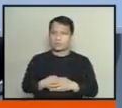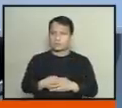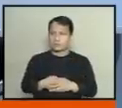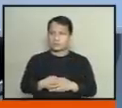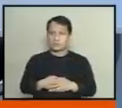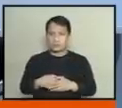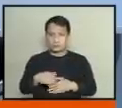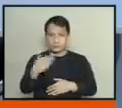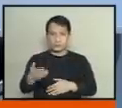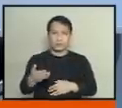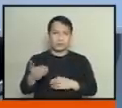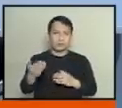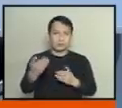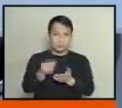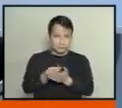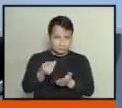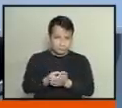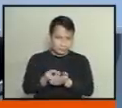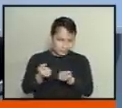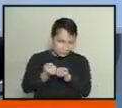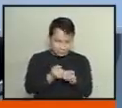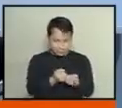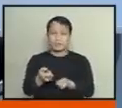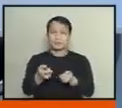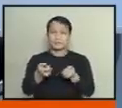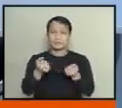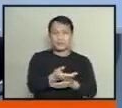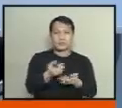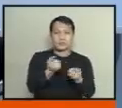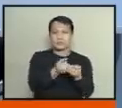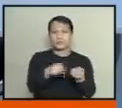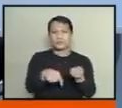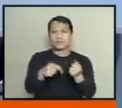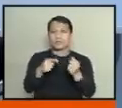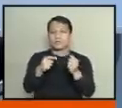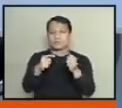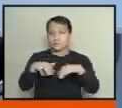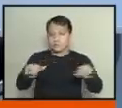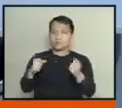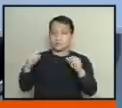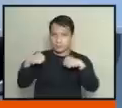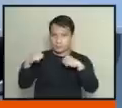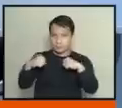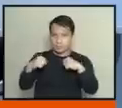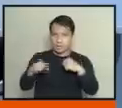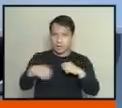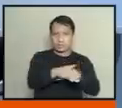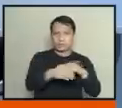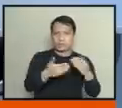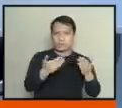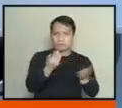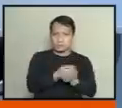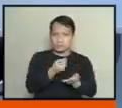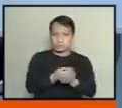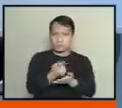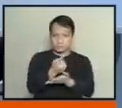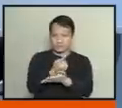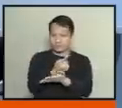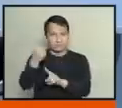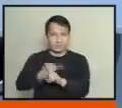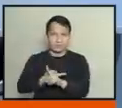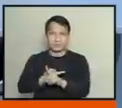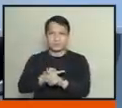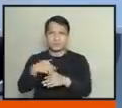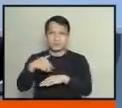para doon po sa pera na isusuporta niya sa dalawang bata. At kung paano yung padalaw, whether weekly ba o